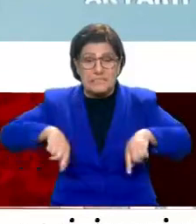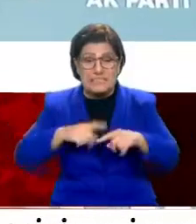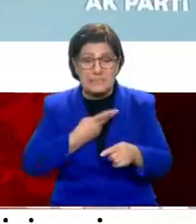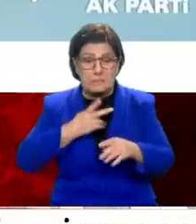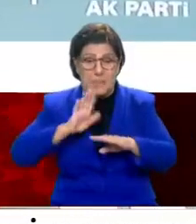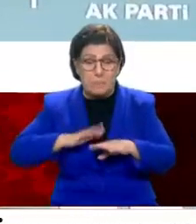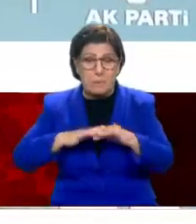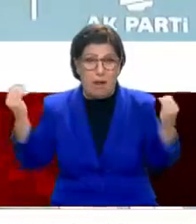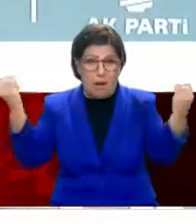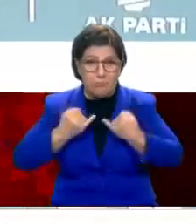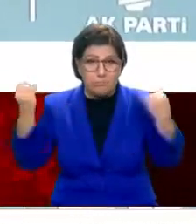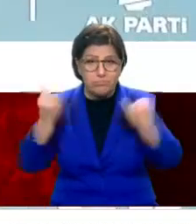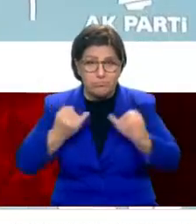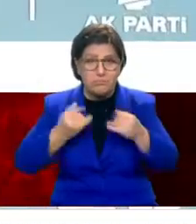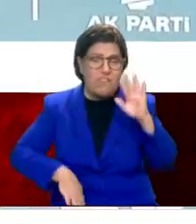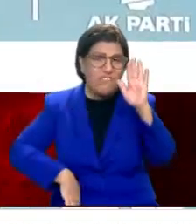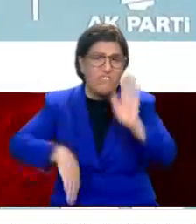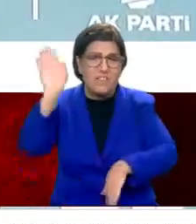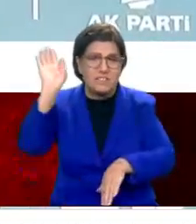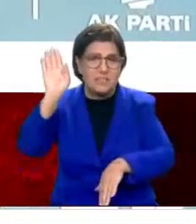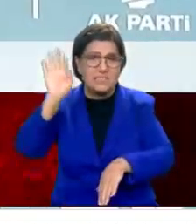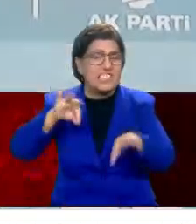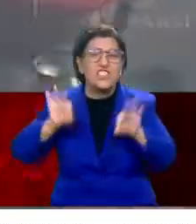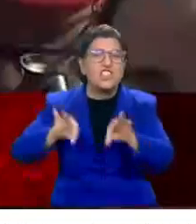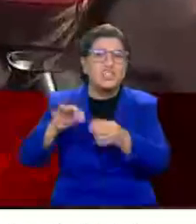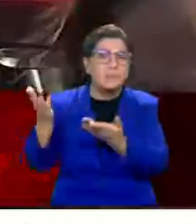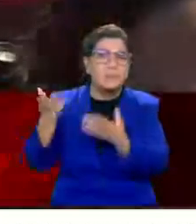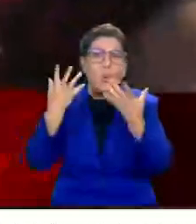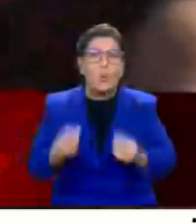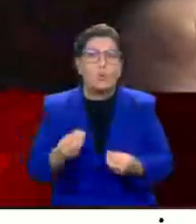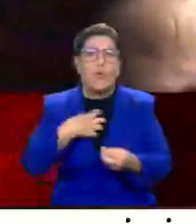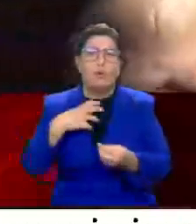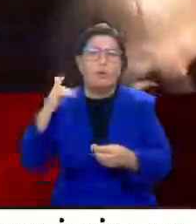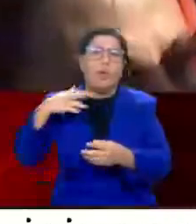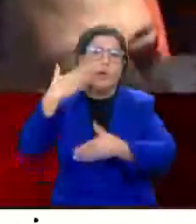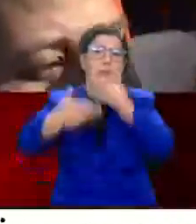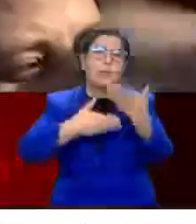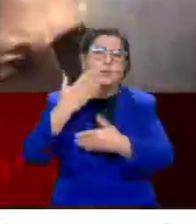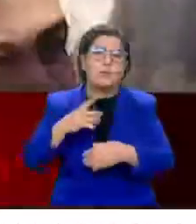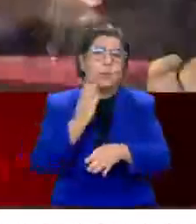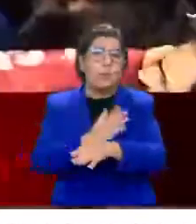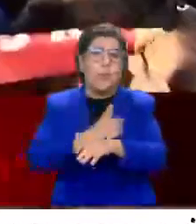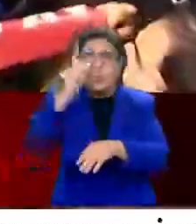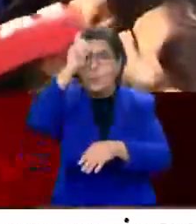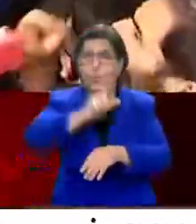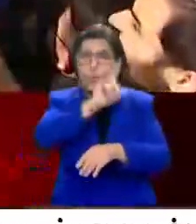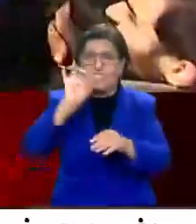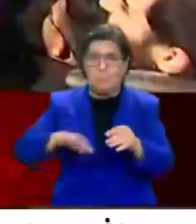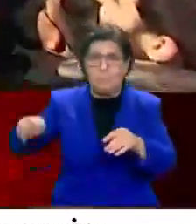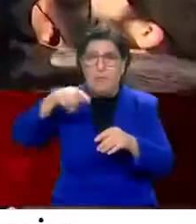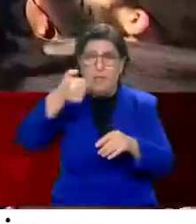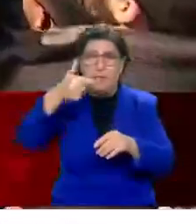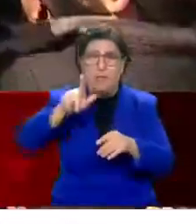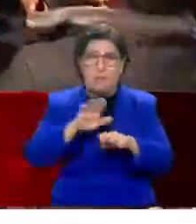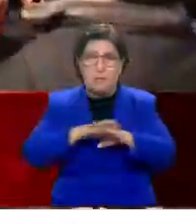yaptığımız eleştirilerin daha fazlasını şimdi kendileri söylüyorlar. Ülkeyi beraber yöneteceklerdi, şimdi